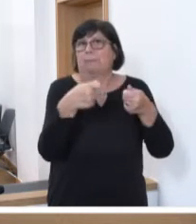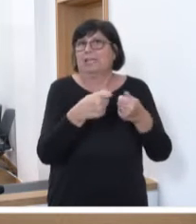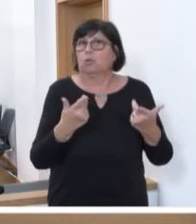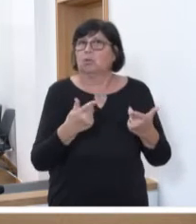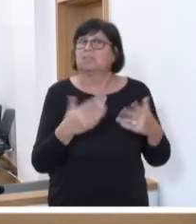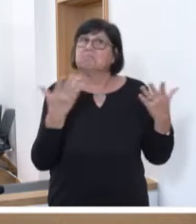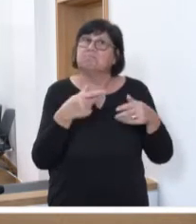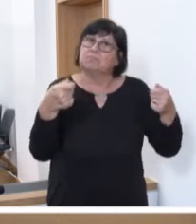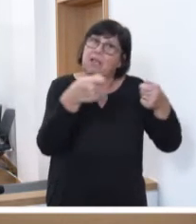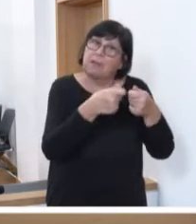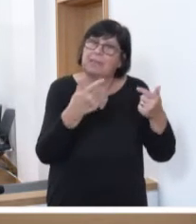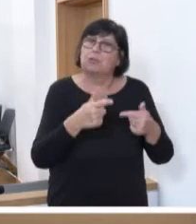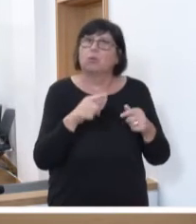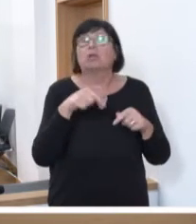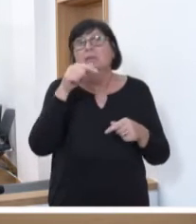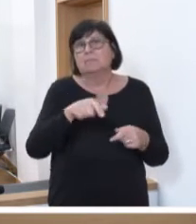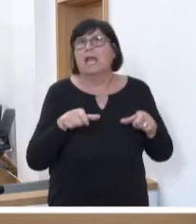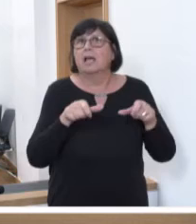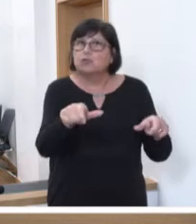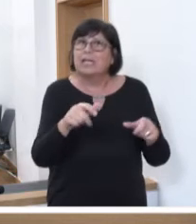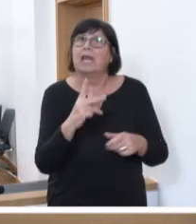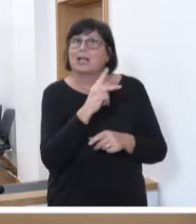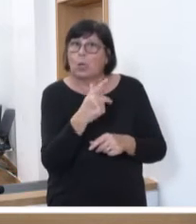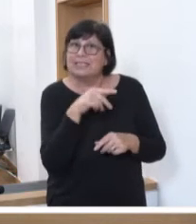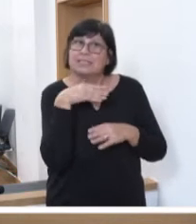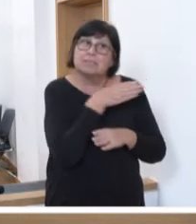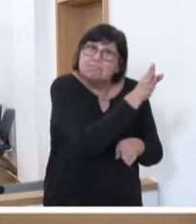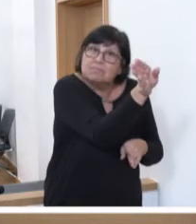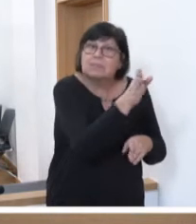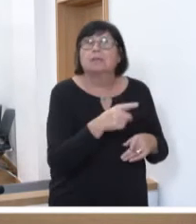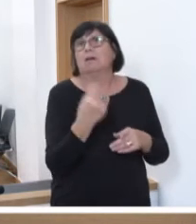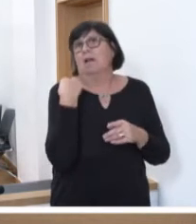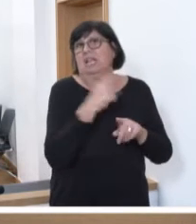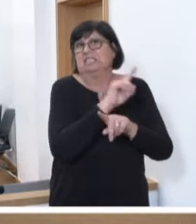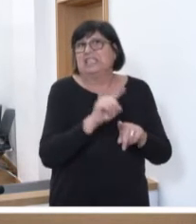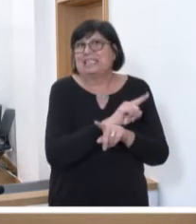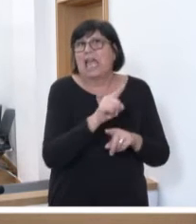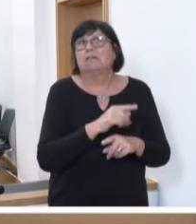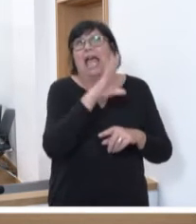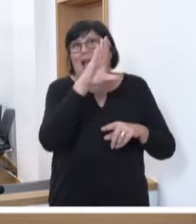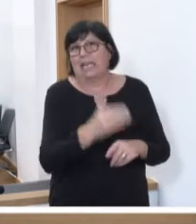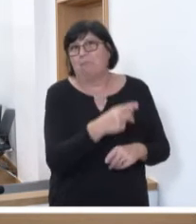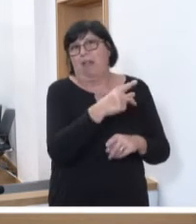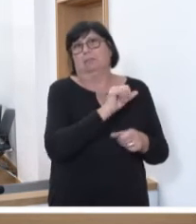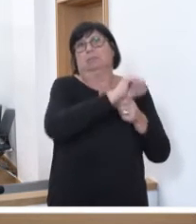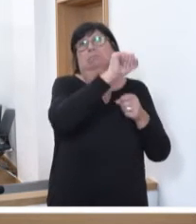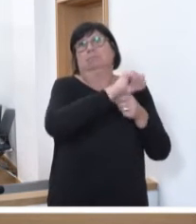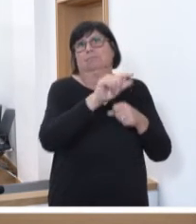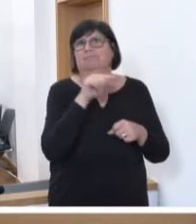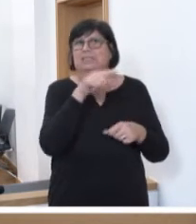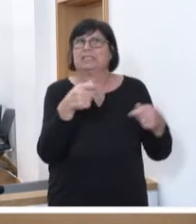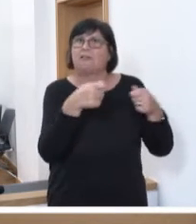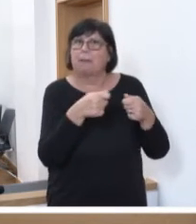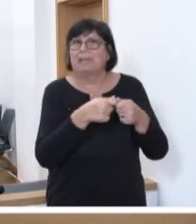einer Verbindung auf der bestehenden Schienenstrecke über Konz betrifft, so gab es hier in der Vergangenheit Widerstände in Rheinland-Pfalz, da eine solche Verbindung den Raum